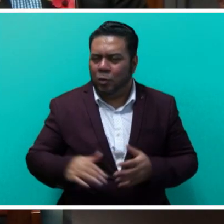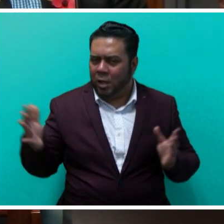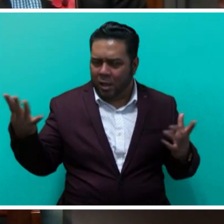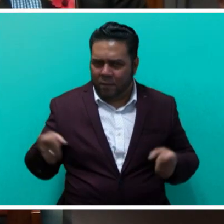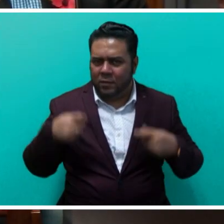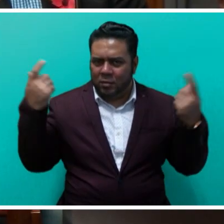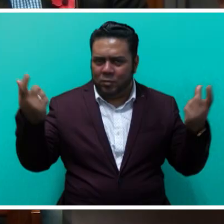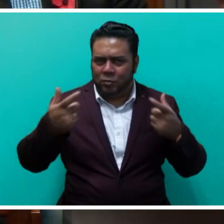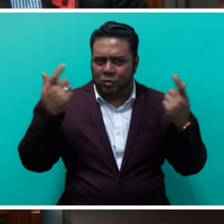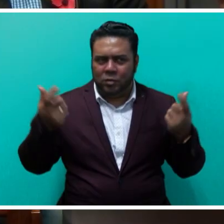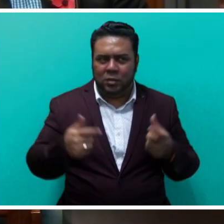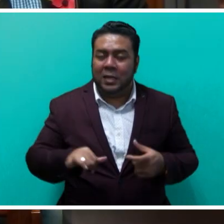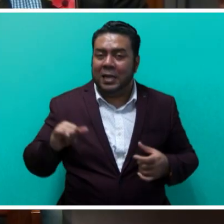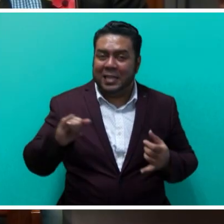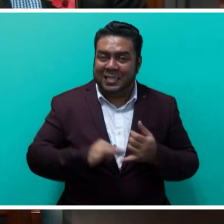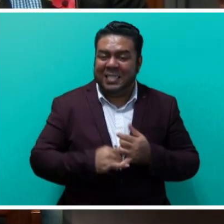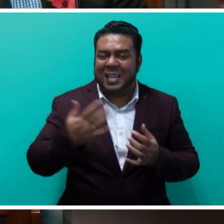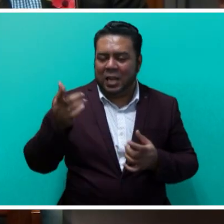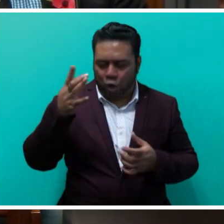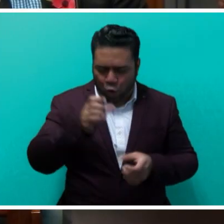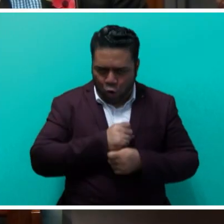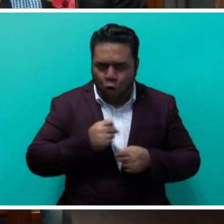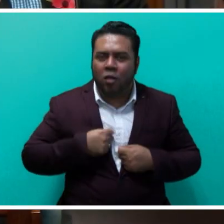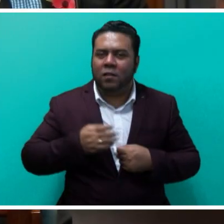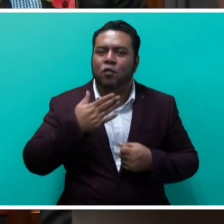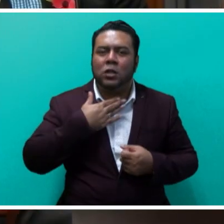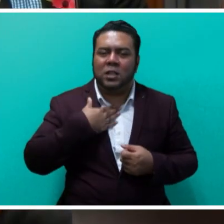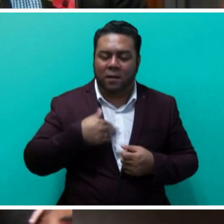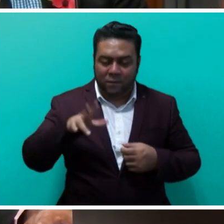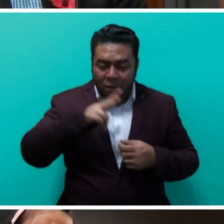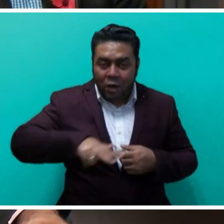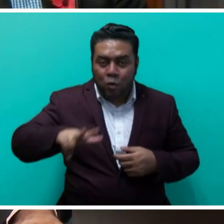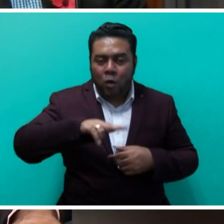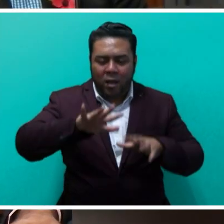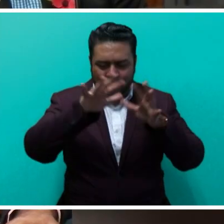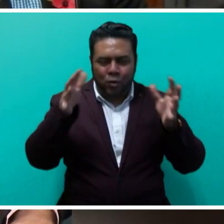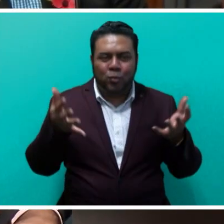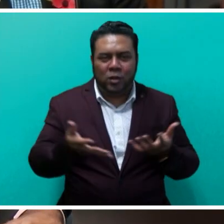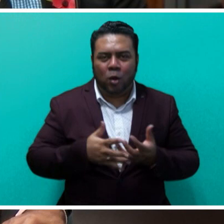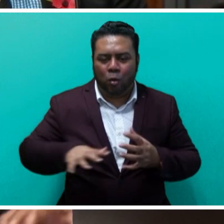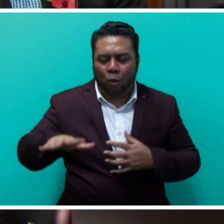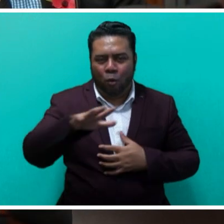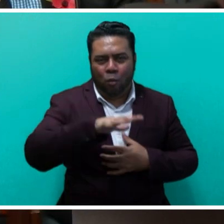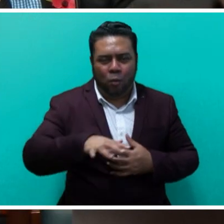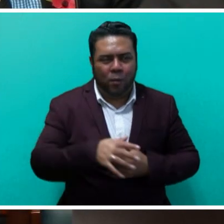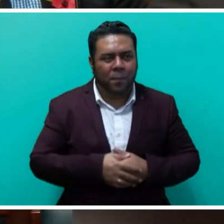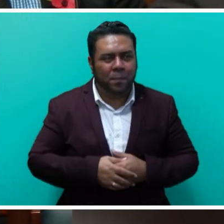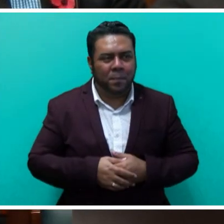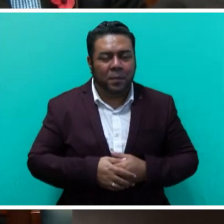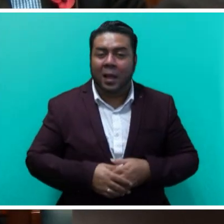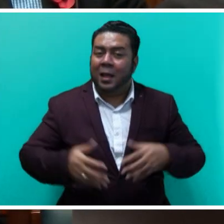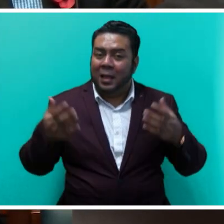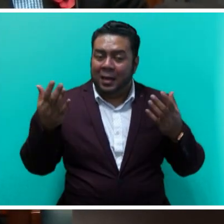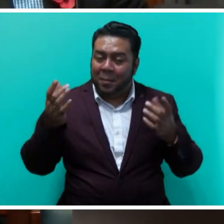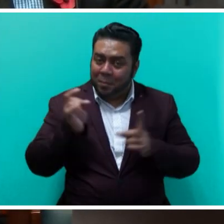marautaki na singa ni nonda vosa vakavanua e vuravura taudoko na bimbi ni songo